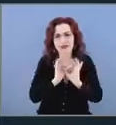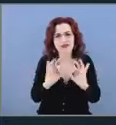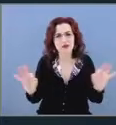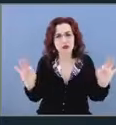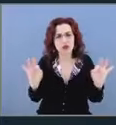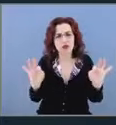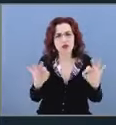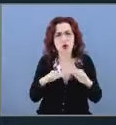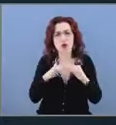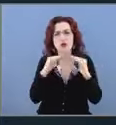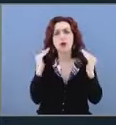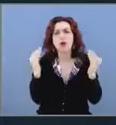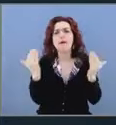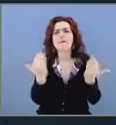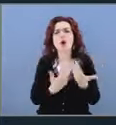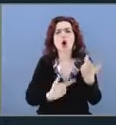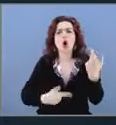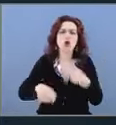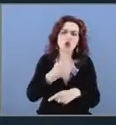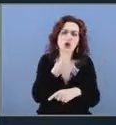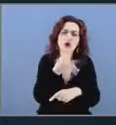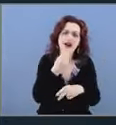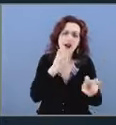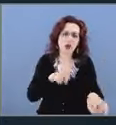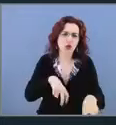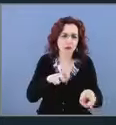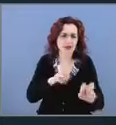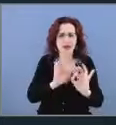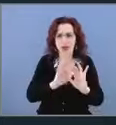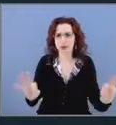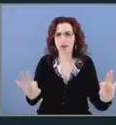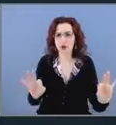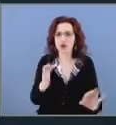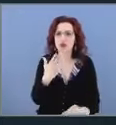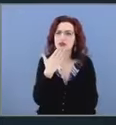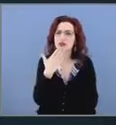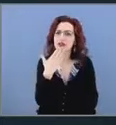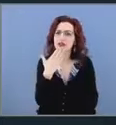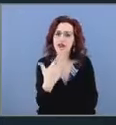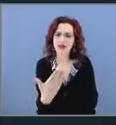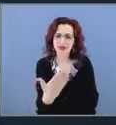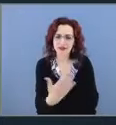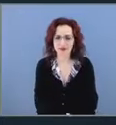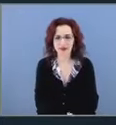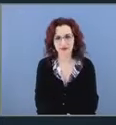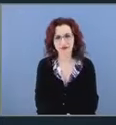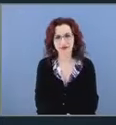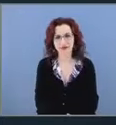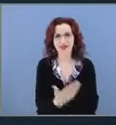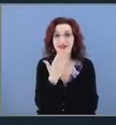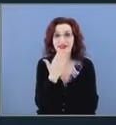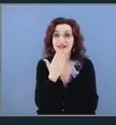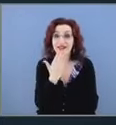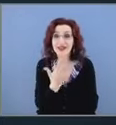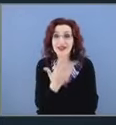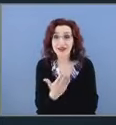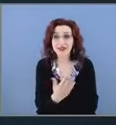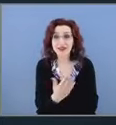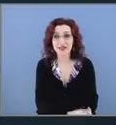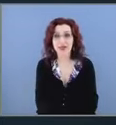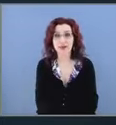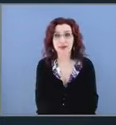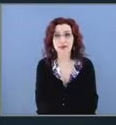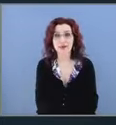intorno all'agroalimentare. Grazie. Grazie, grazie mille. E